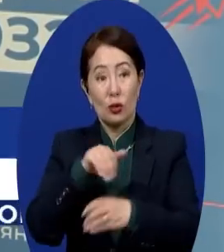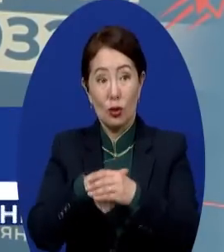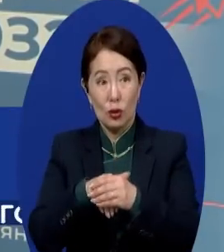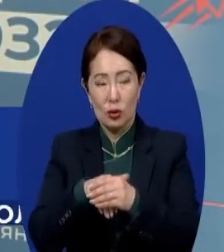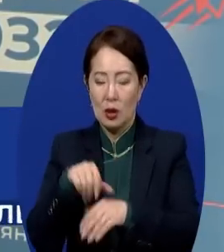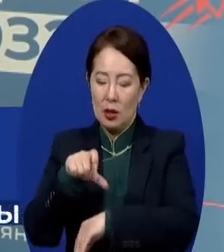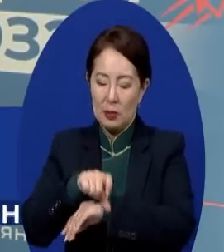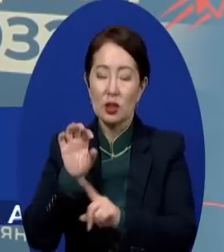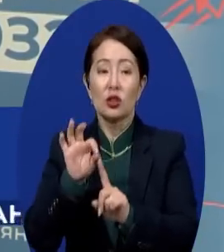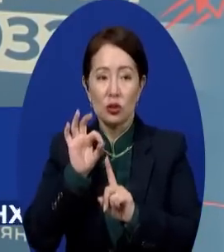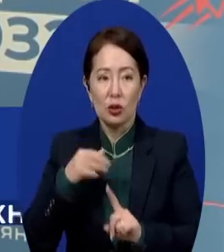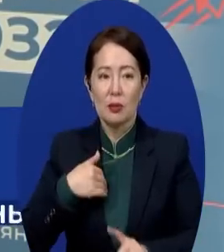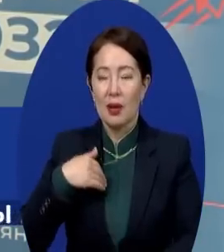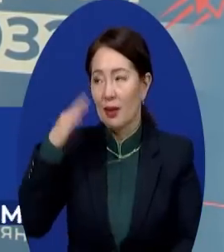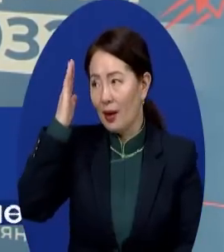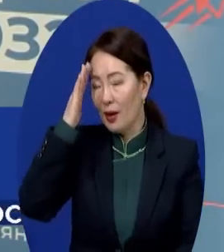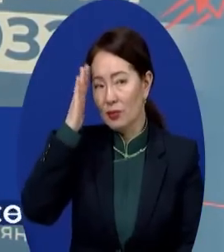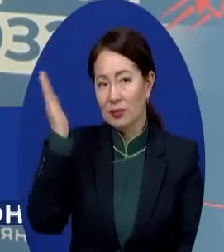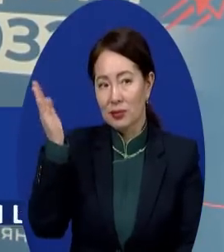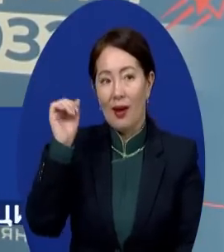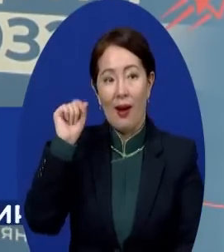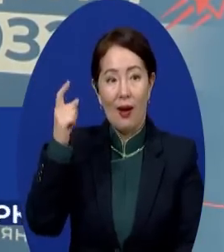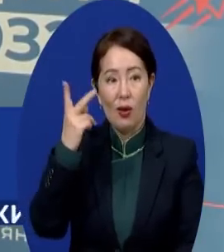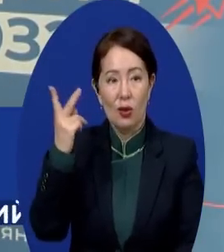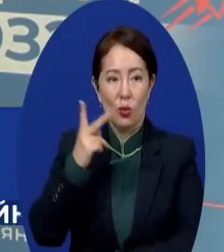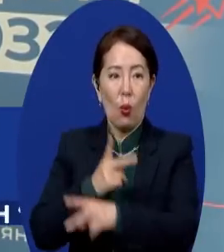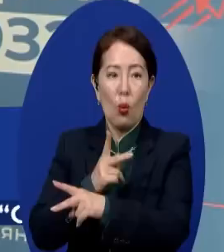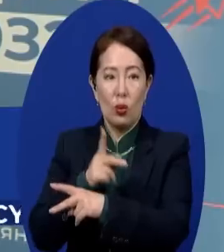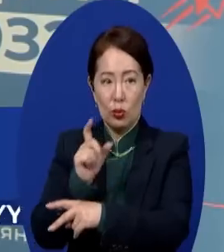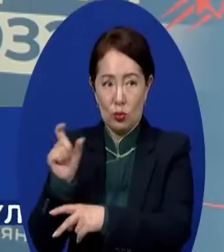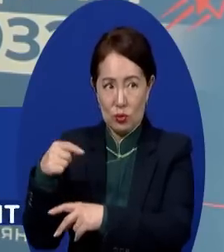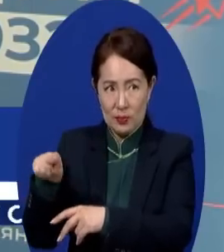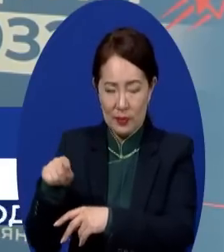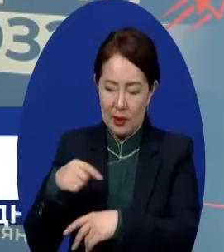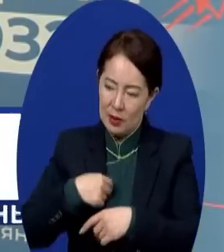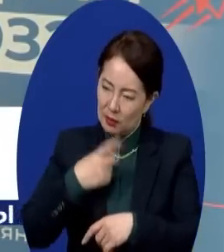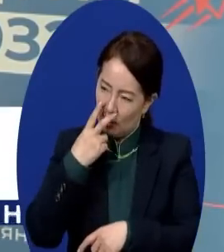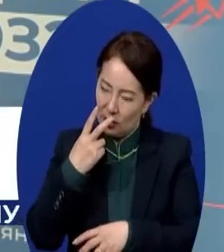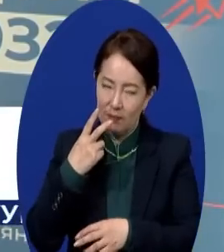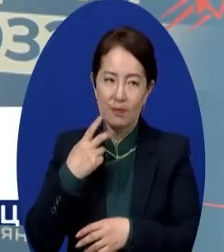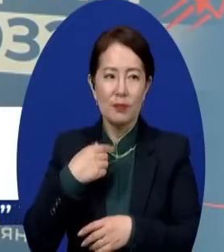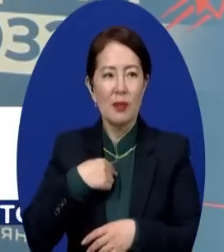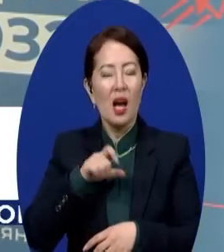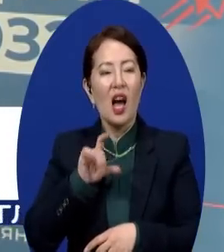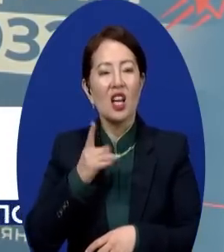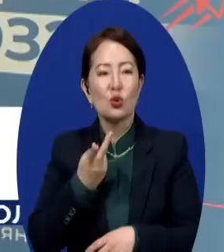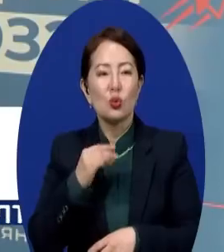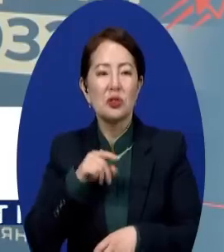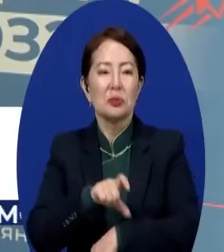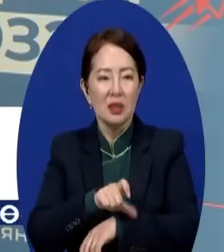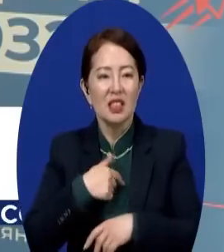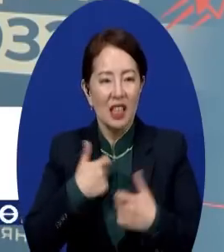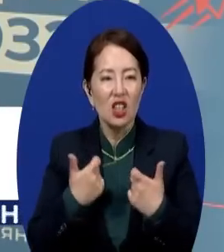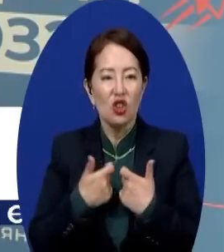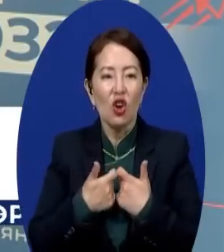мэрэгчлээ сонсох байхгүй. Тэгээ манай аав хоёр болохоор дандаа хуулийн өмс байхгүй. Тэгээд би ерөөхдөө надаа ингээд эргэцүүч мэрэгчлээ аягүй тохирох юм